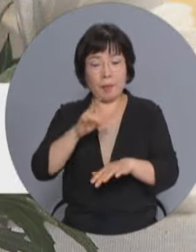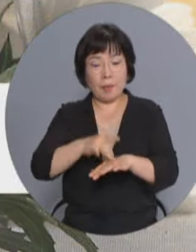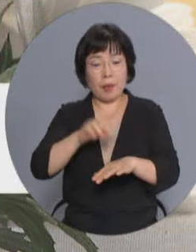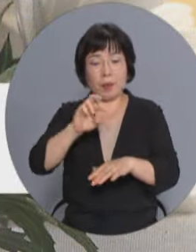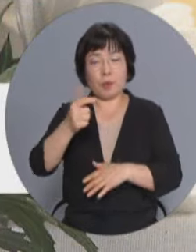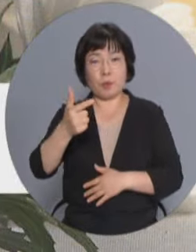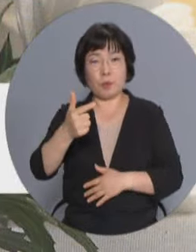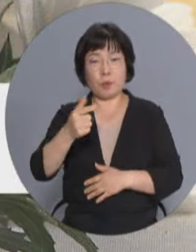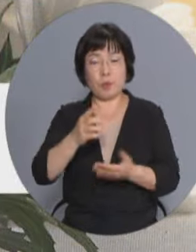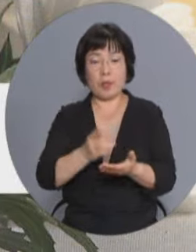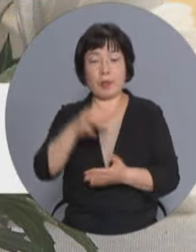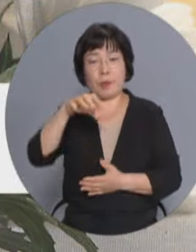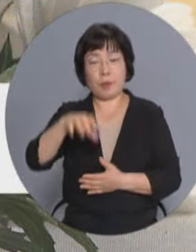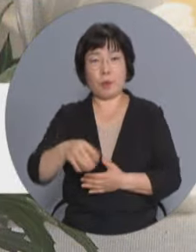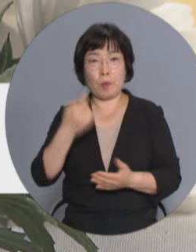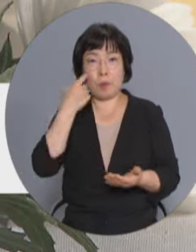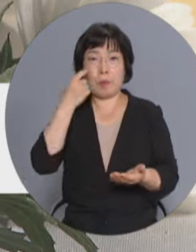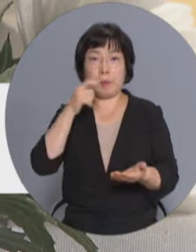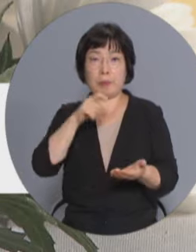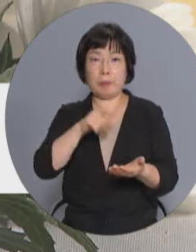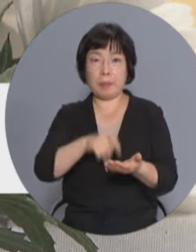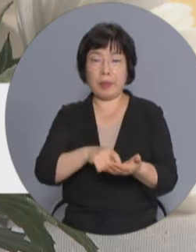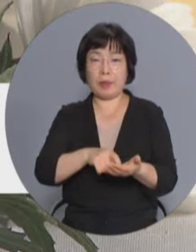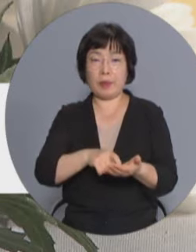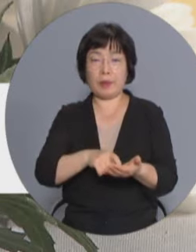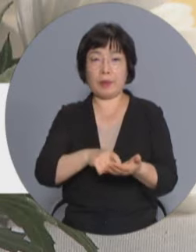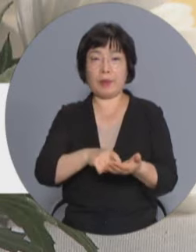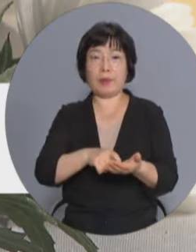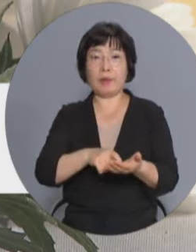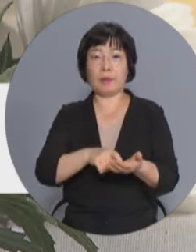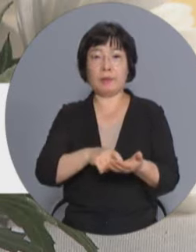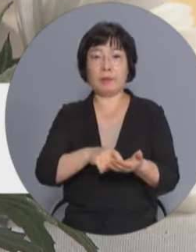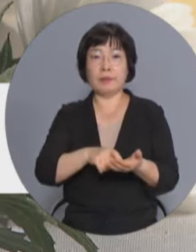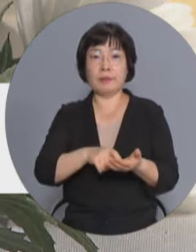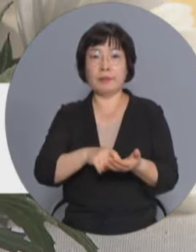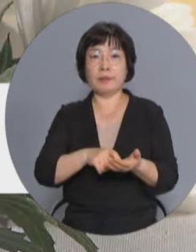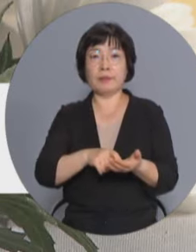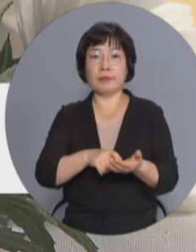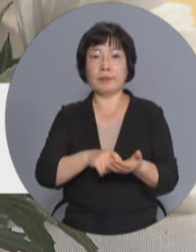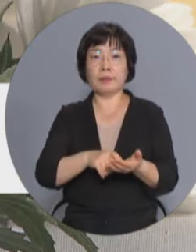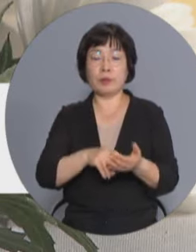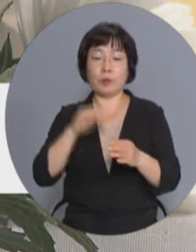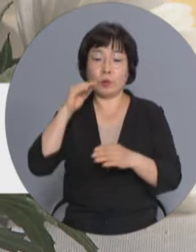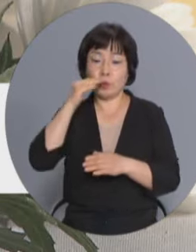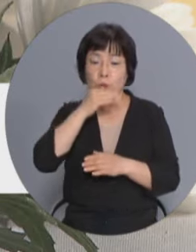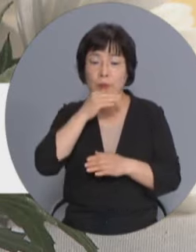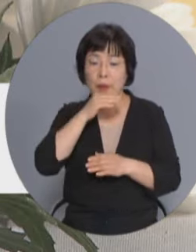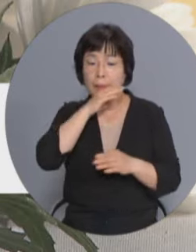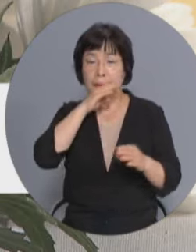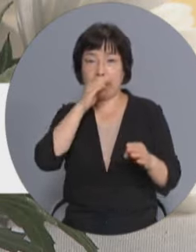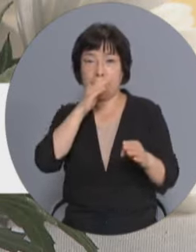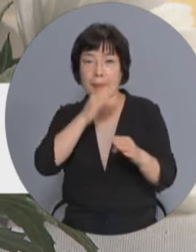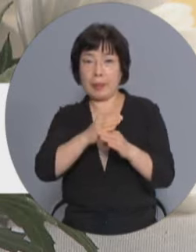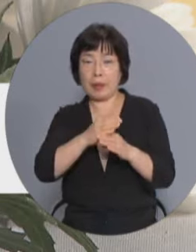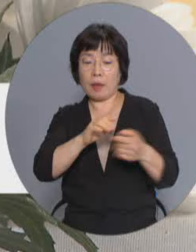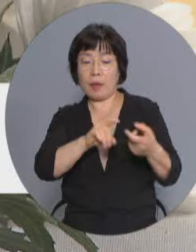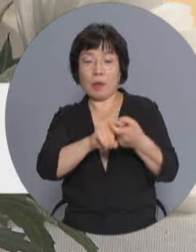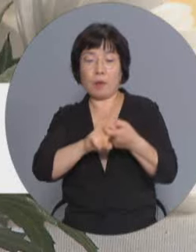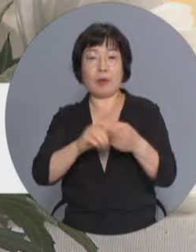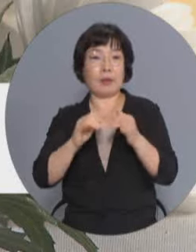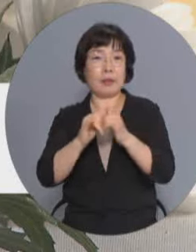26 구가 담양군에서 발굴 조사를 통해 모습을 드러냈습니다 구해 국민보도연맹 사건